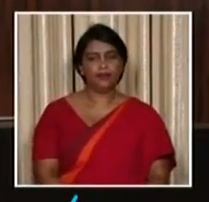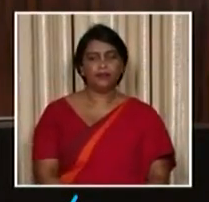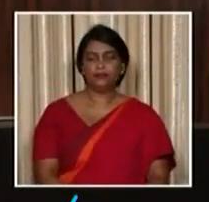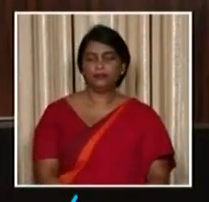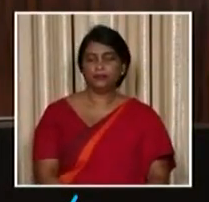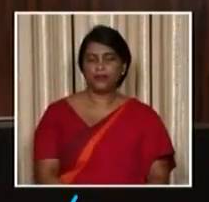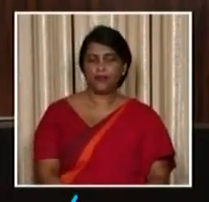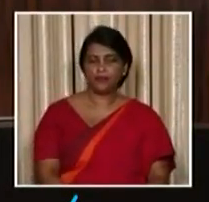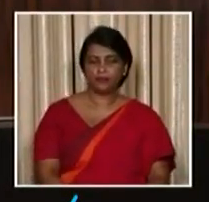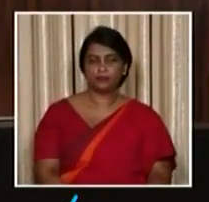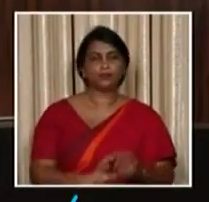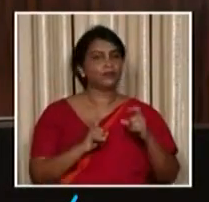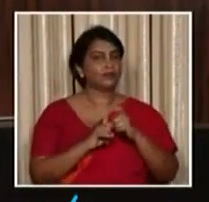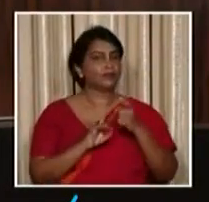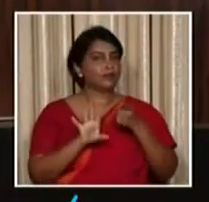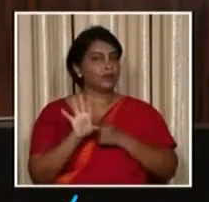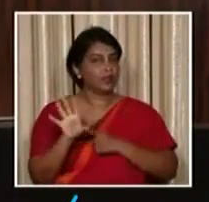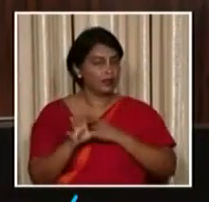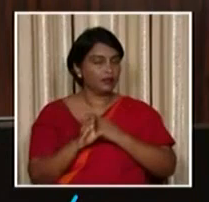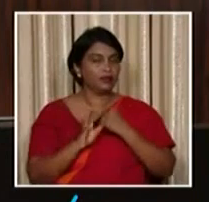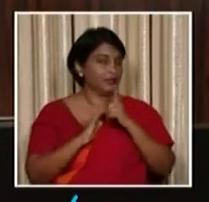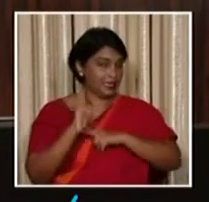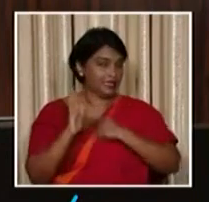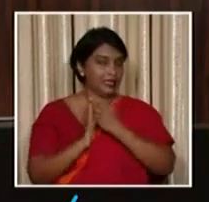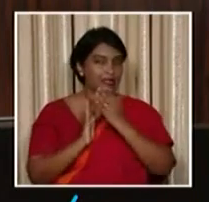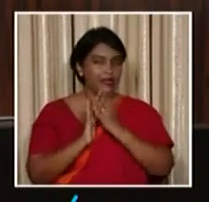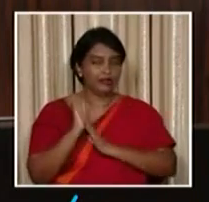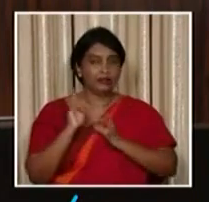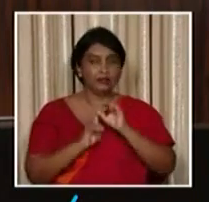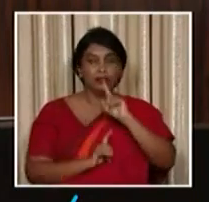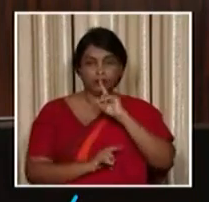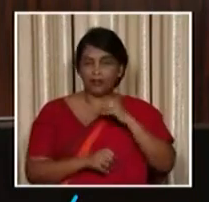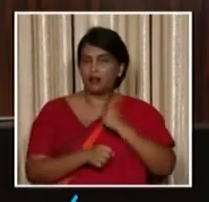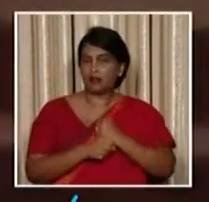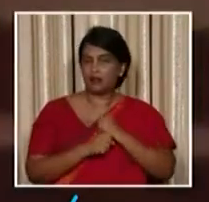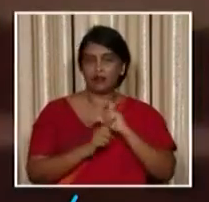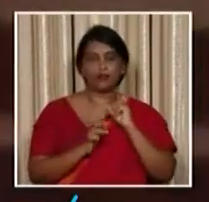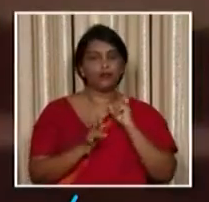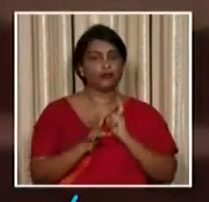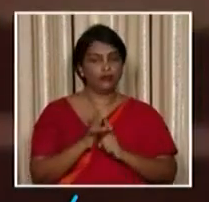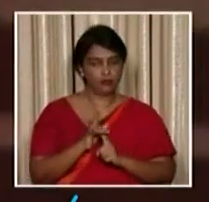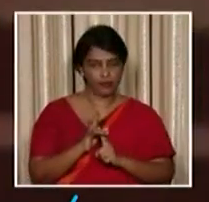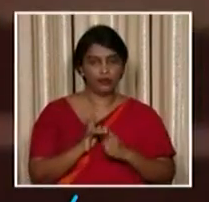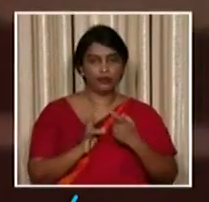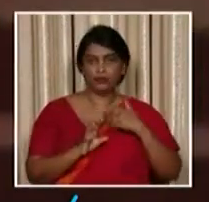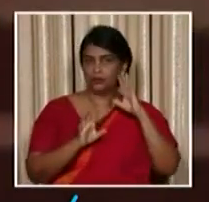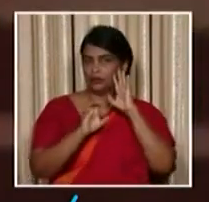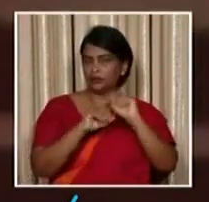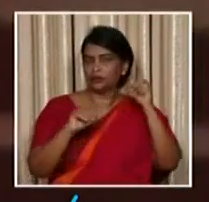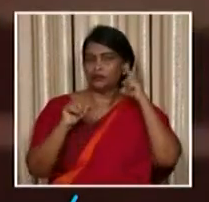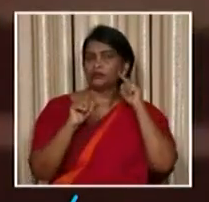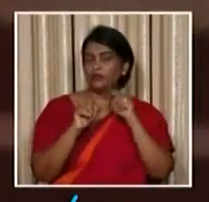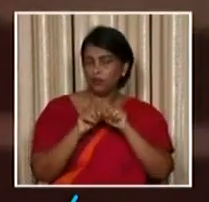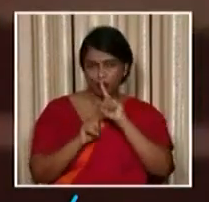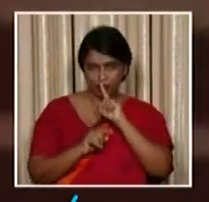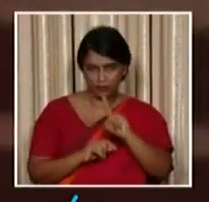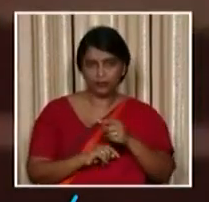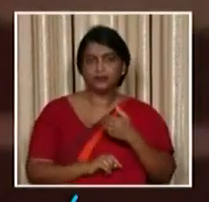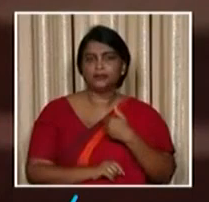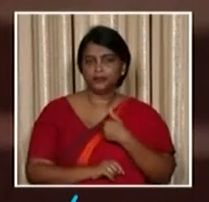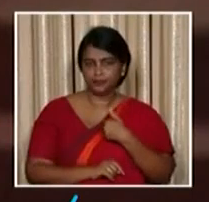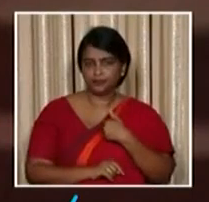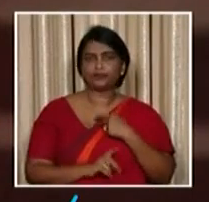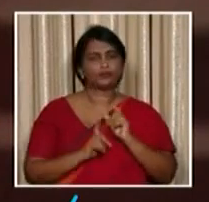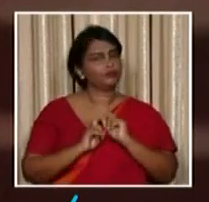අපේ දාශිරි ජයසේකර මන්ත්‍රීතුමා ඉදිරිපත් කරපු කාරණාවේදී ආණ්ඩුපක් සංවිධායක මගේ මං කරපු ප්‍රකාශය පිළිබඳව කිව්වා. මං හිතන්නේ